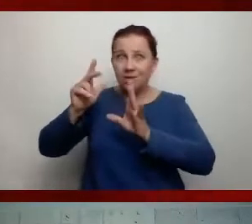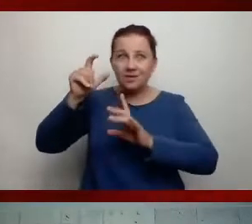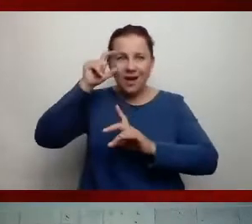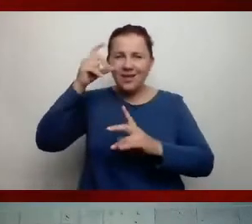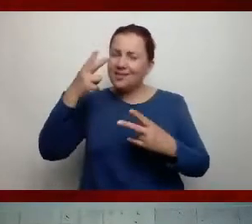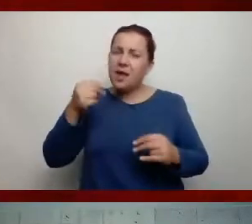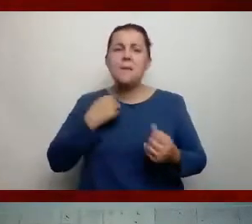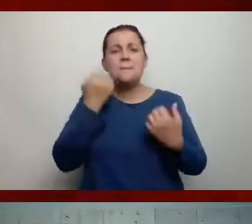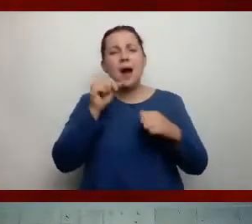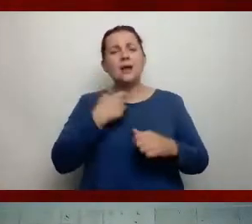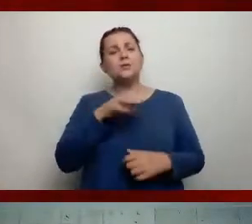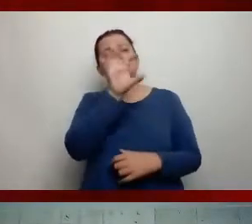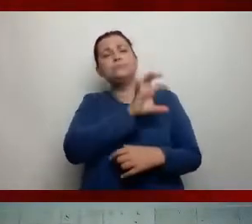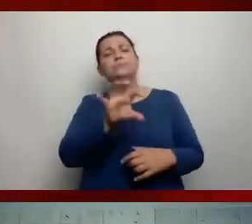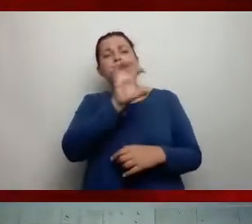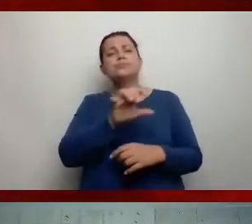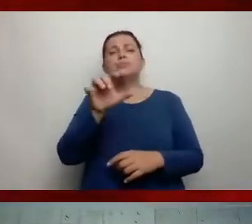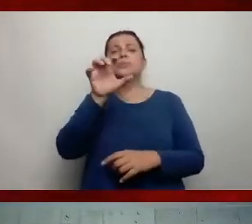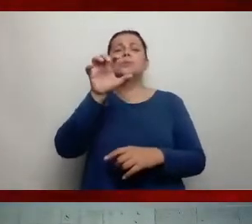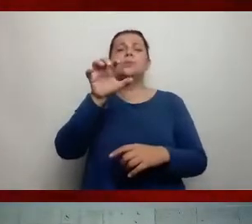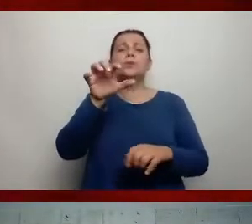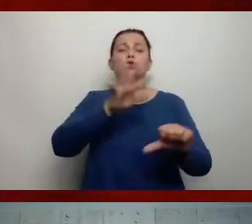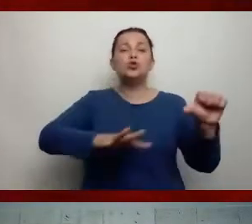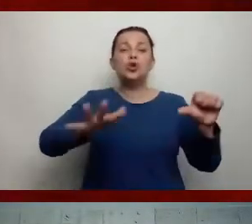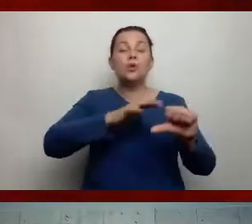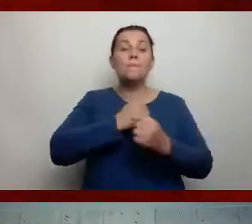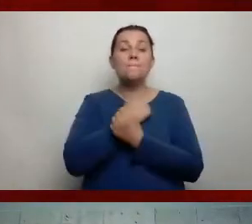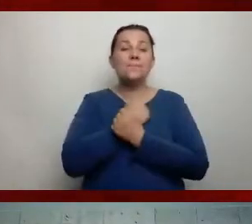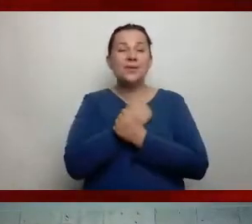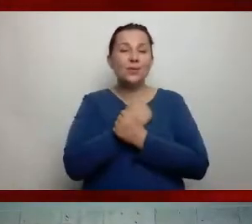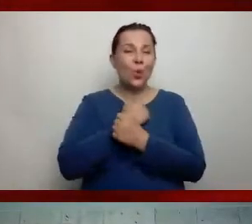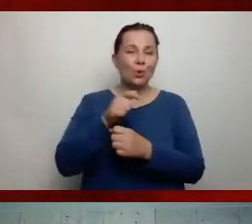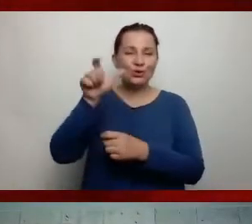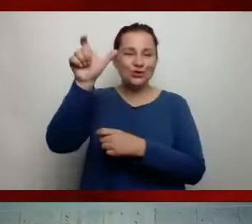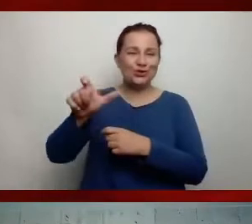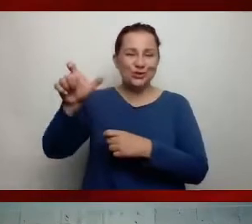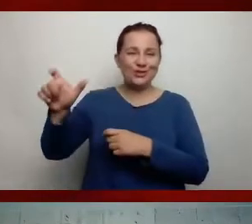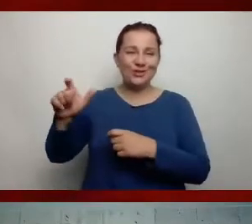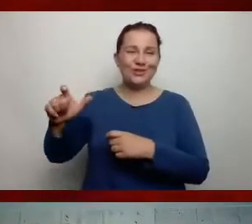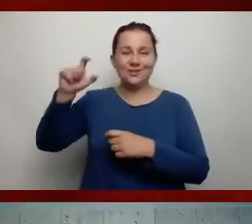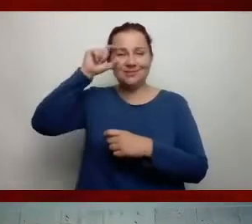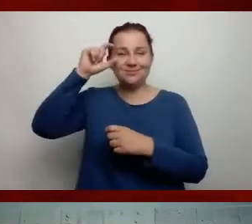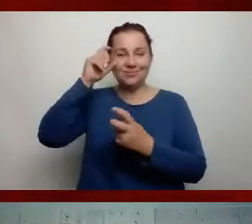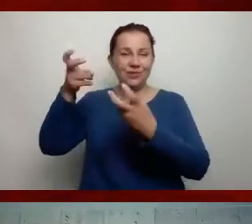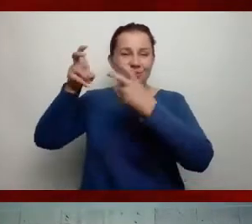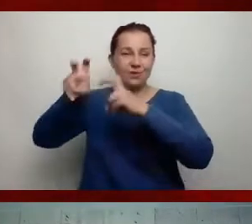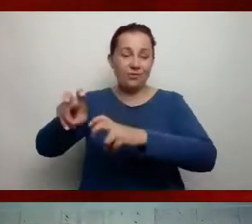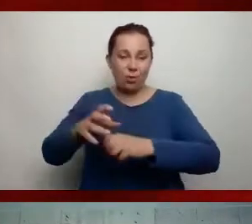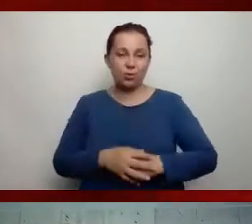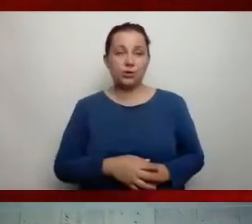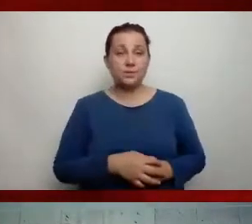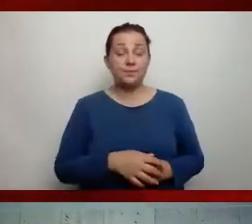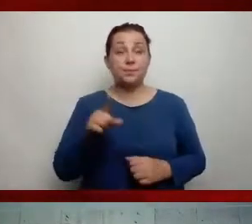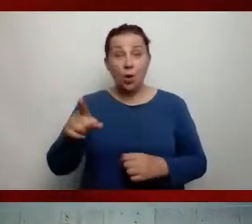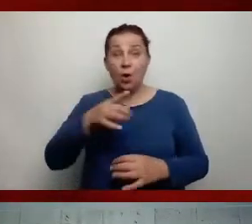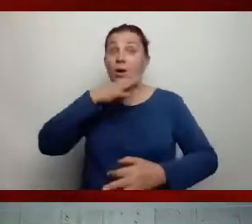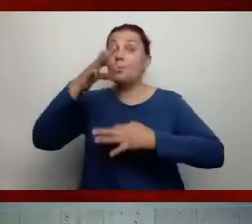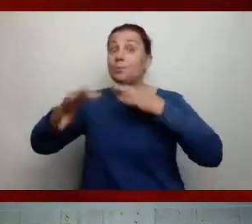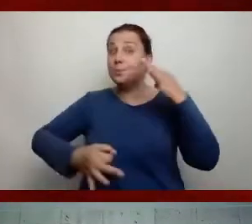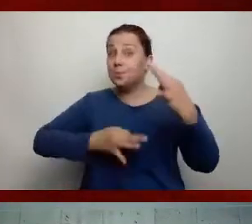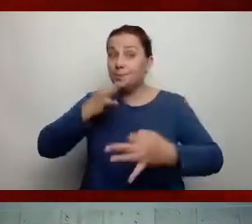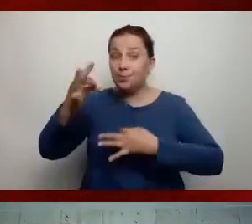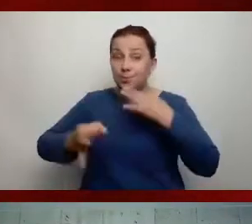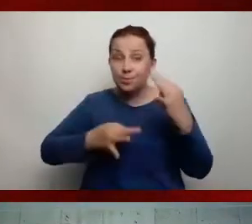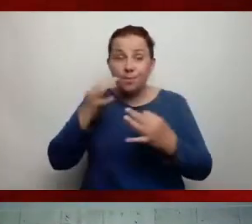środowiska miłośników twórczości Jacka Kaczmarskiego. Oczywistym jest, że Autoportret Witkacego jest piosenką,